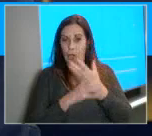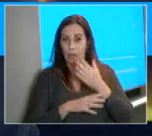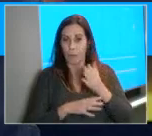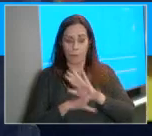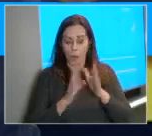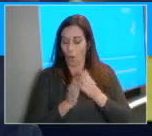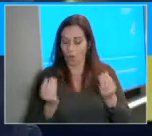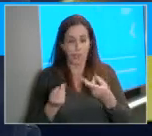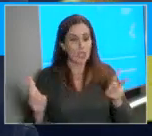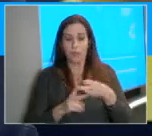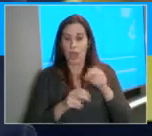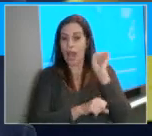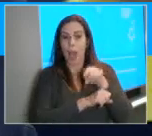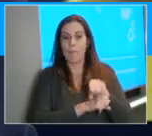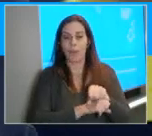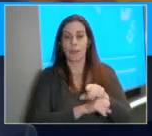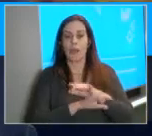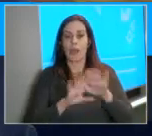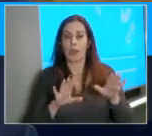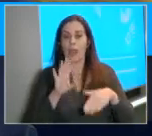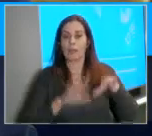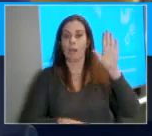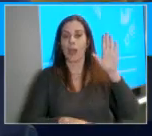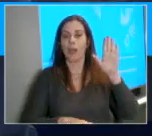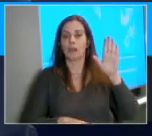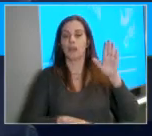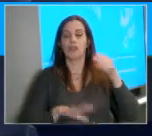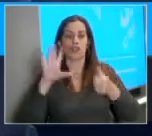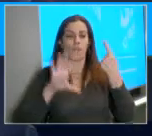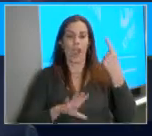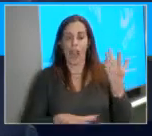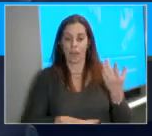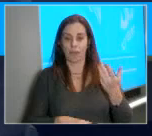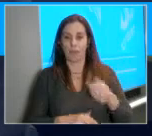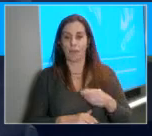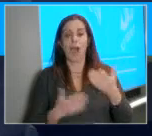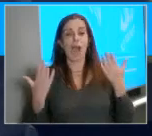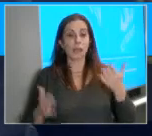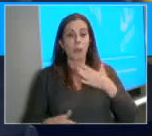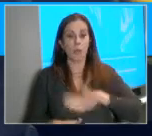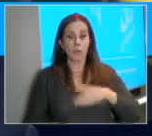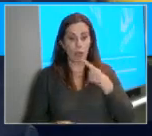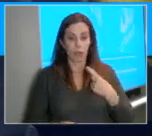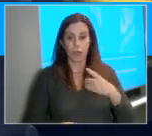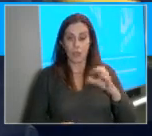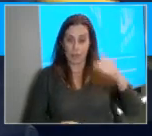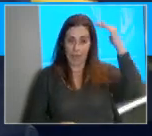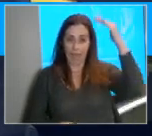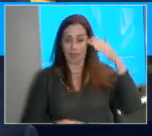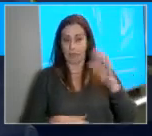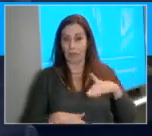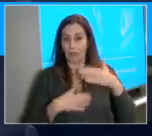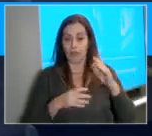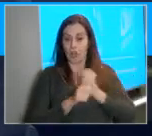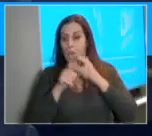בכל קונסטלציה, אי אפשר להפיל אותה, אלא בהצבעת אי אמון קונסטרוקטיבית 61 חברי כנסת. אז מה הם רוצים להגיד? שאם גנץ יאלץ לתת